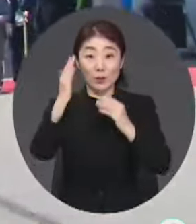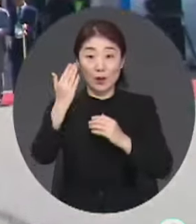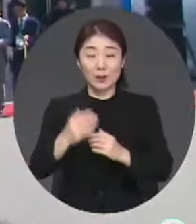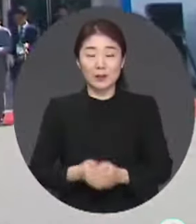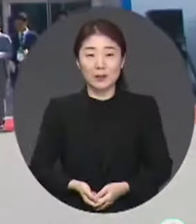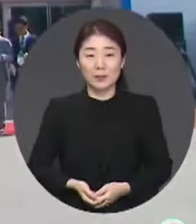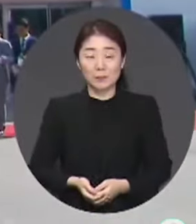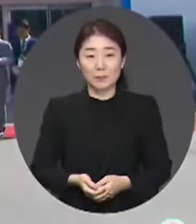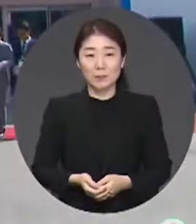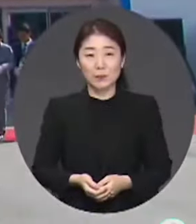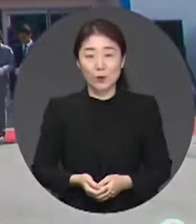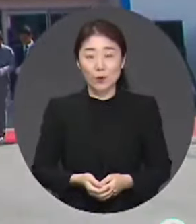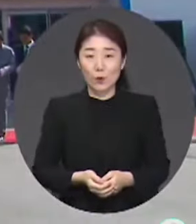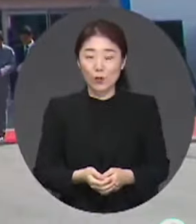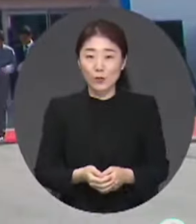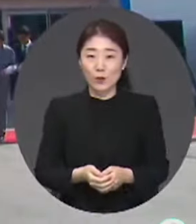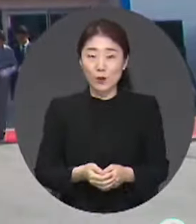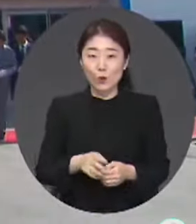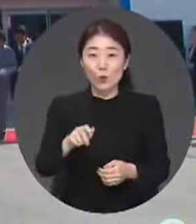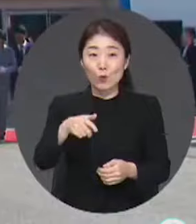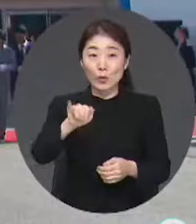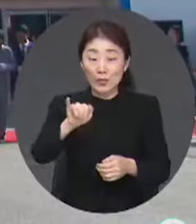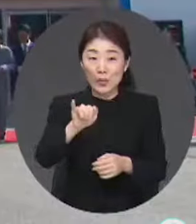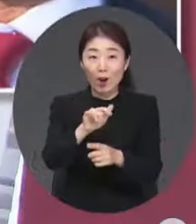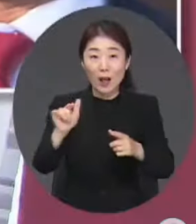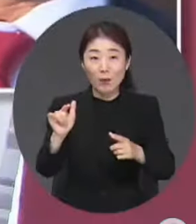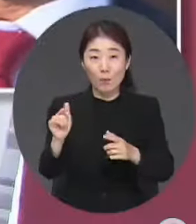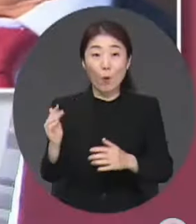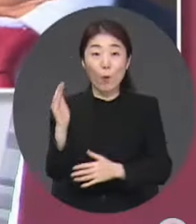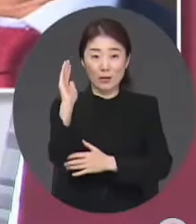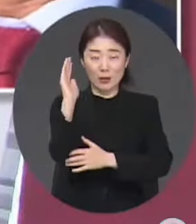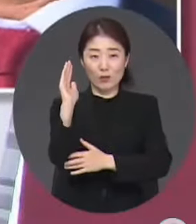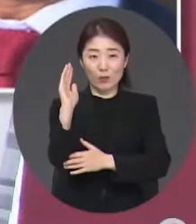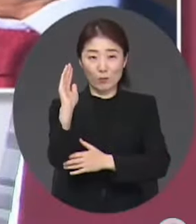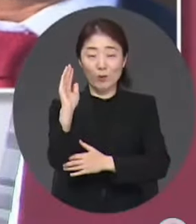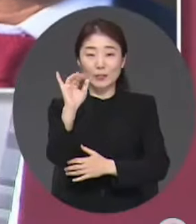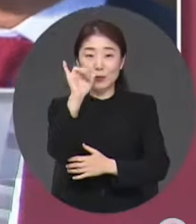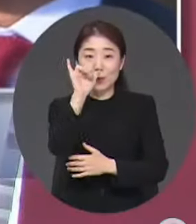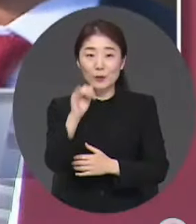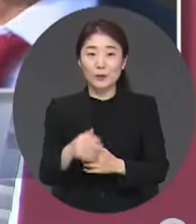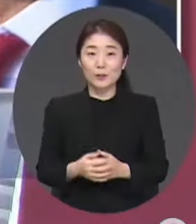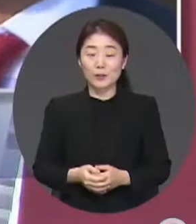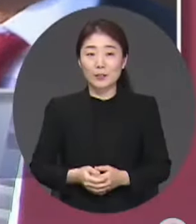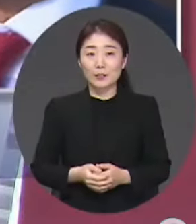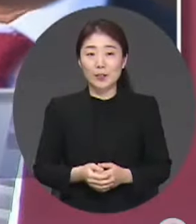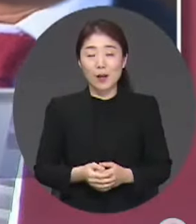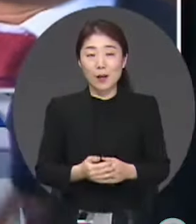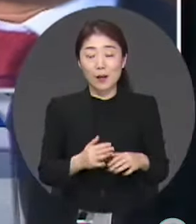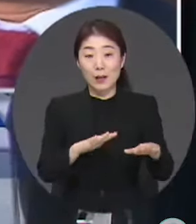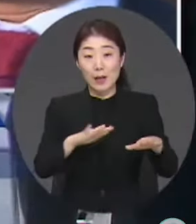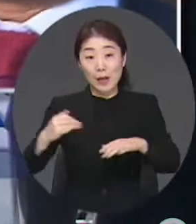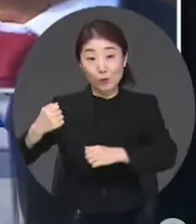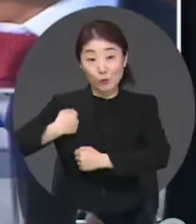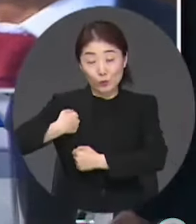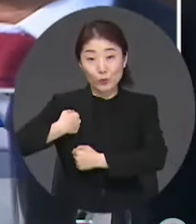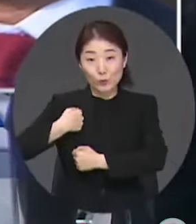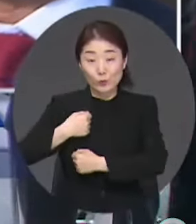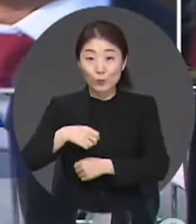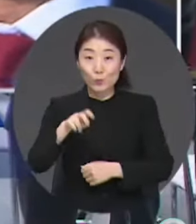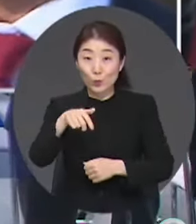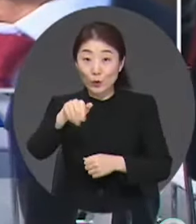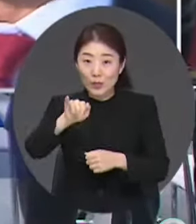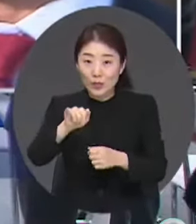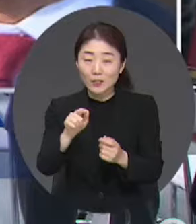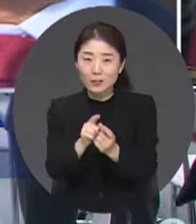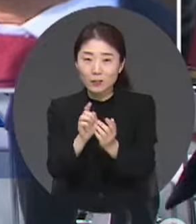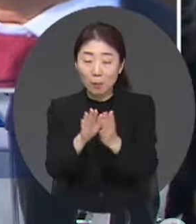아니라 함정기술 무기체계 세미나도 개최됩니다. 특히 해군의 무기를 직접 보면서 체험할 수 있는